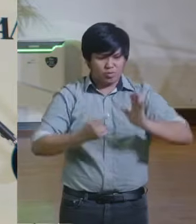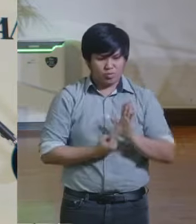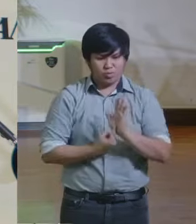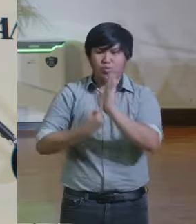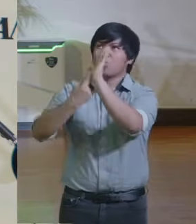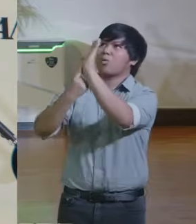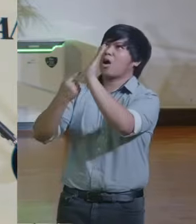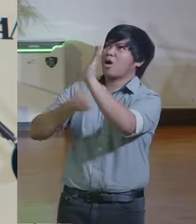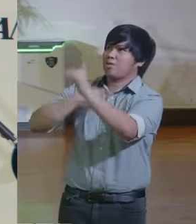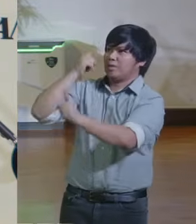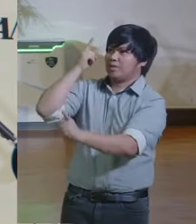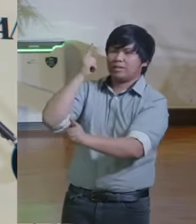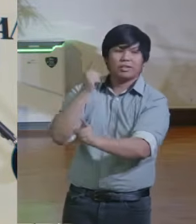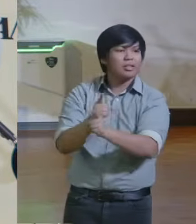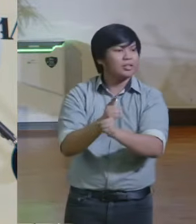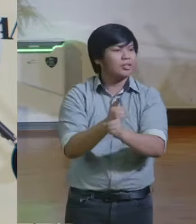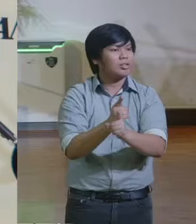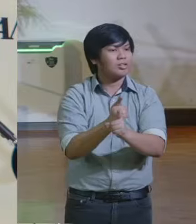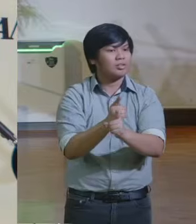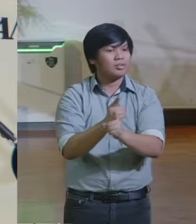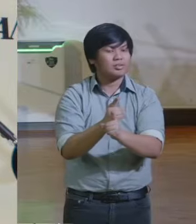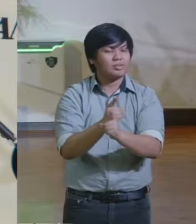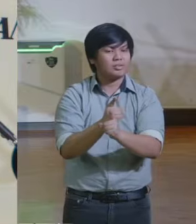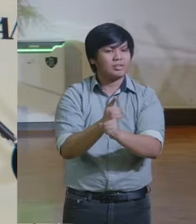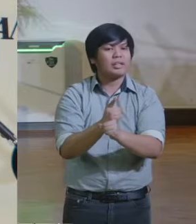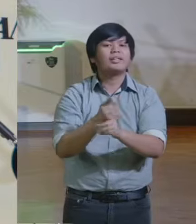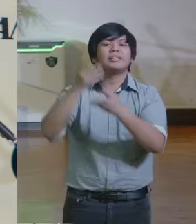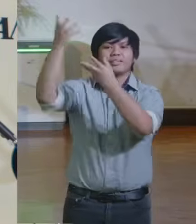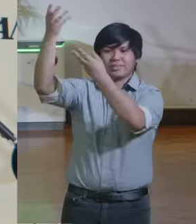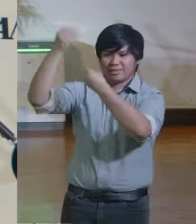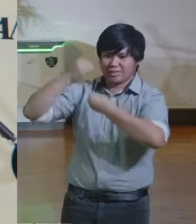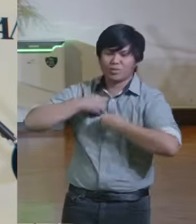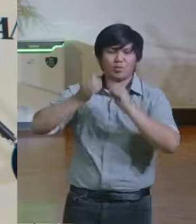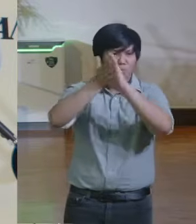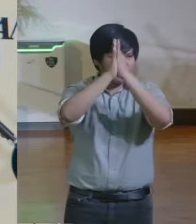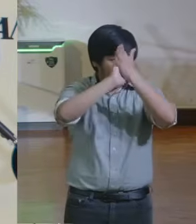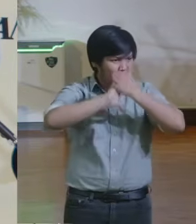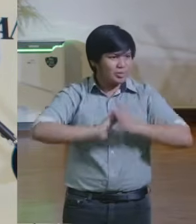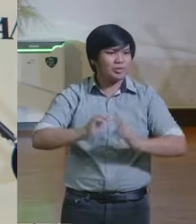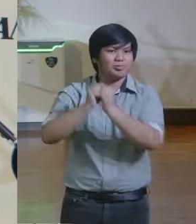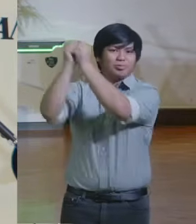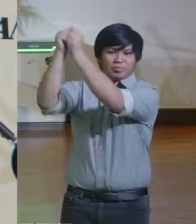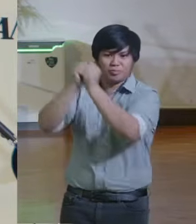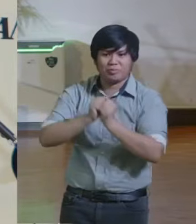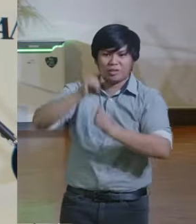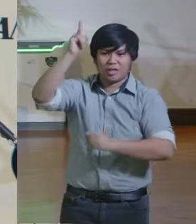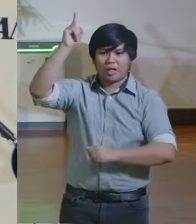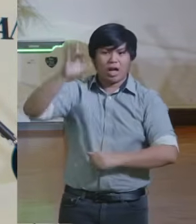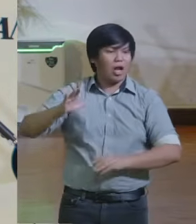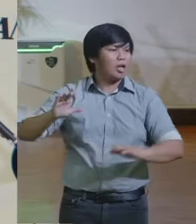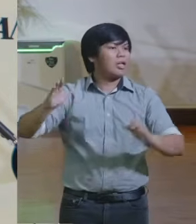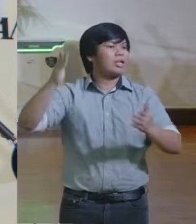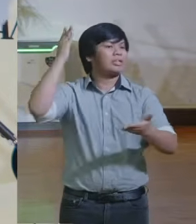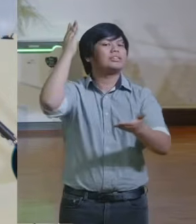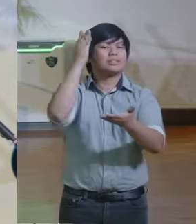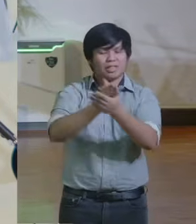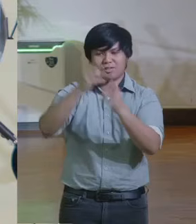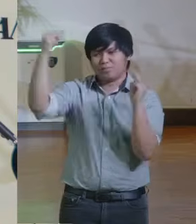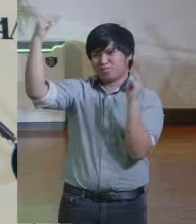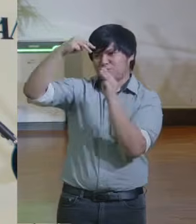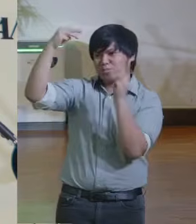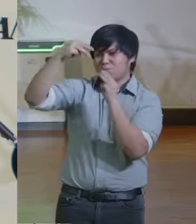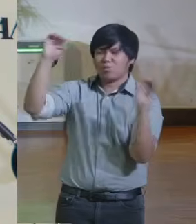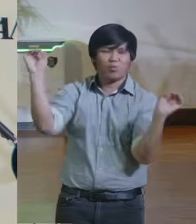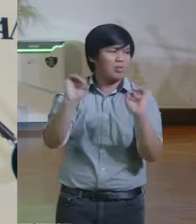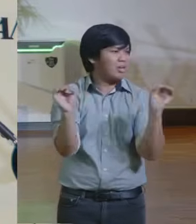faith ang nagbigay sa atin ng peace with God. wala na po tayong gera. Hindi na po tayo